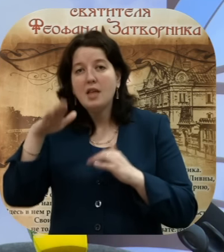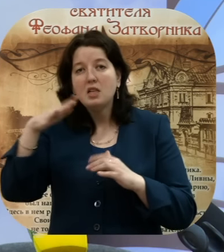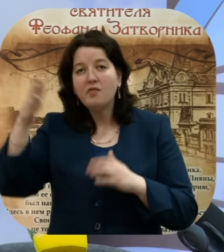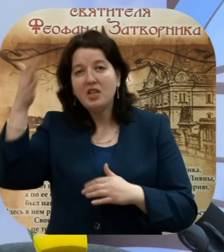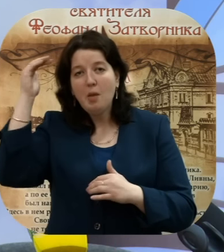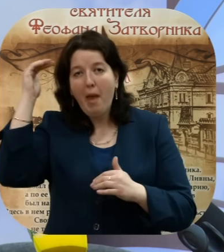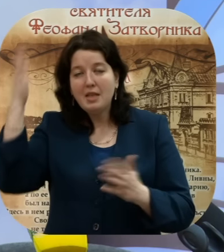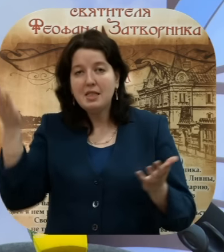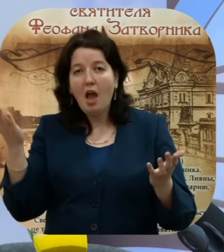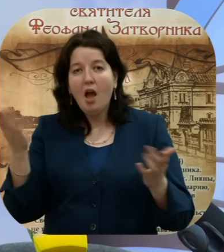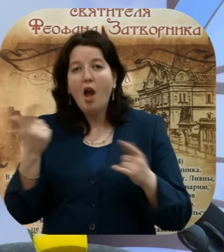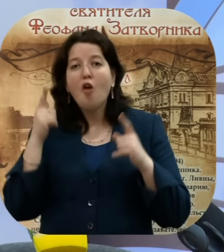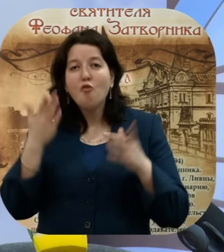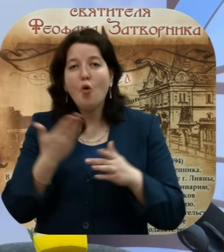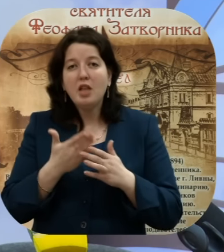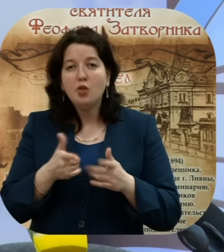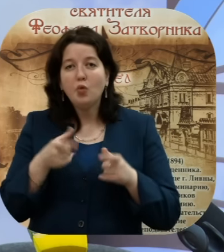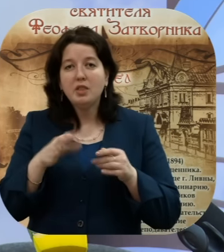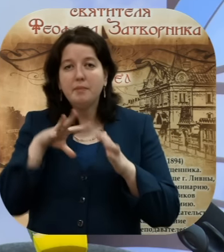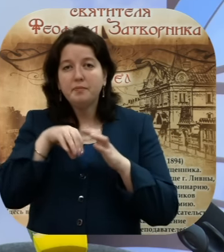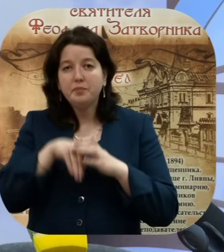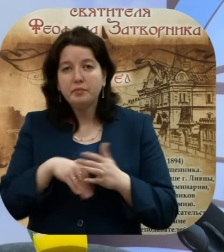оказывается. Вот оно где.